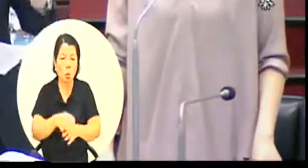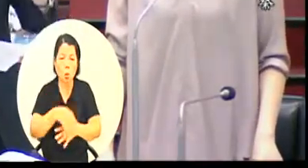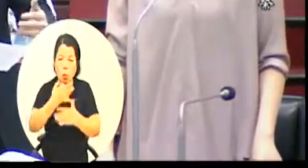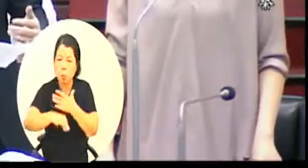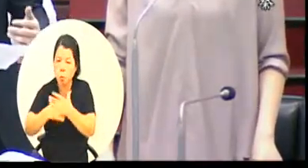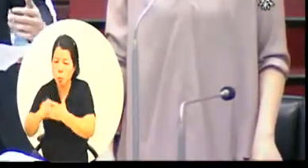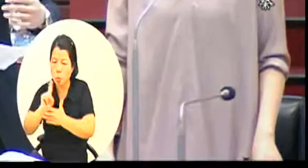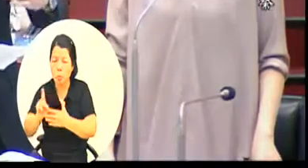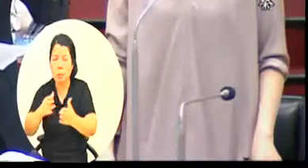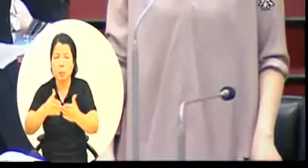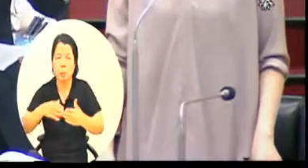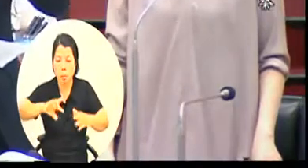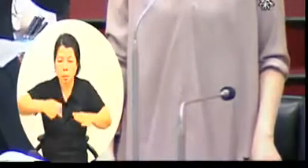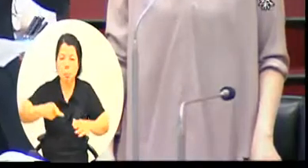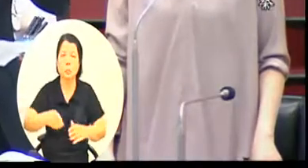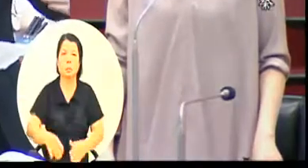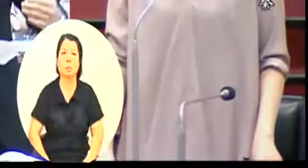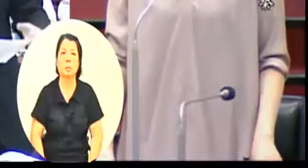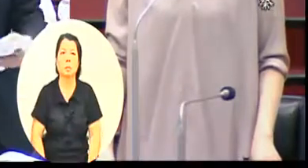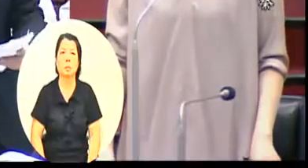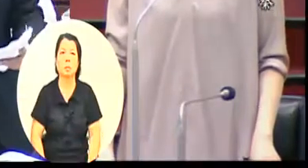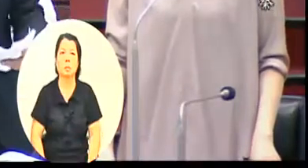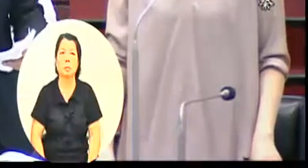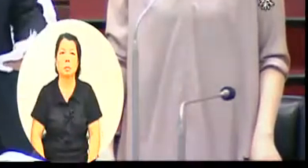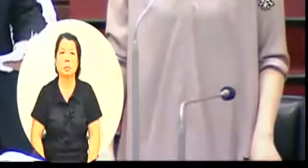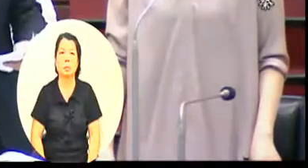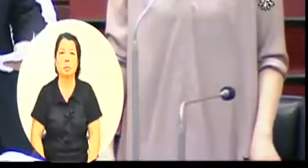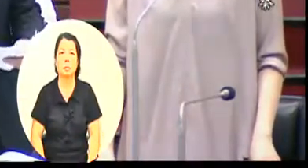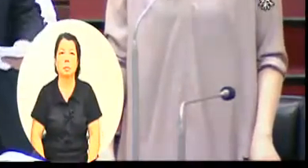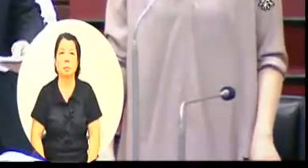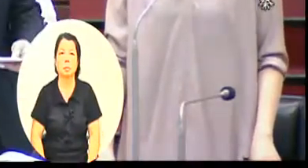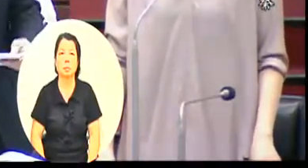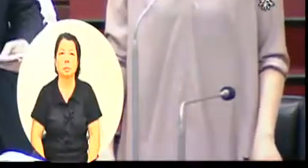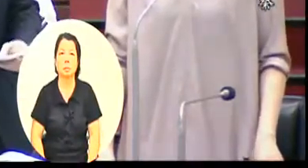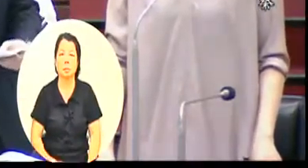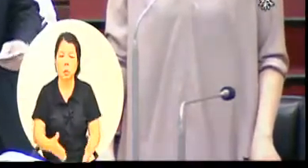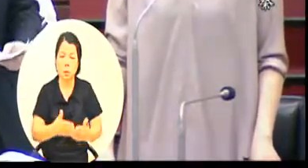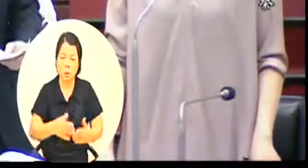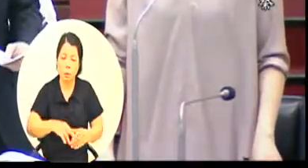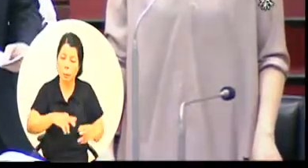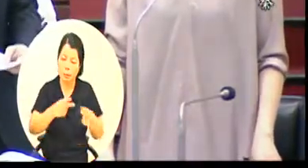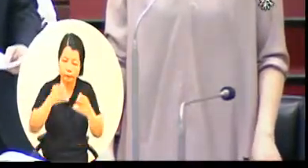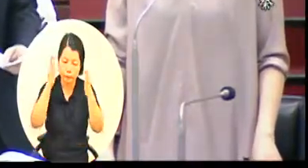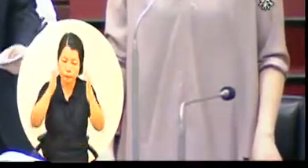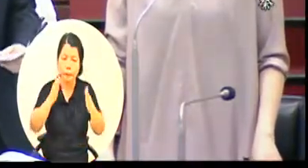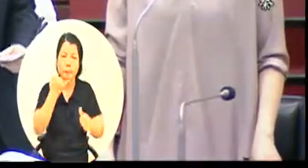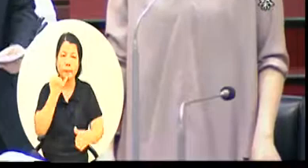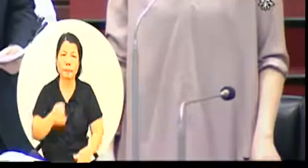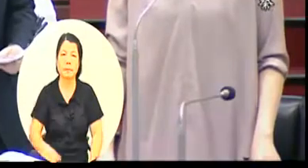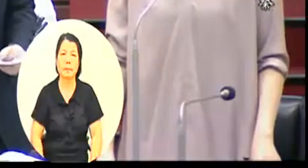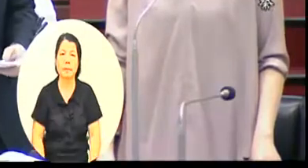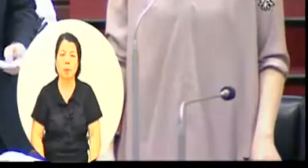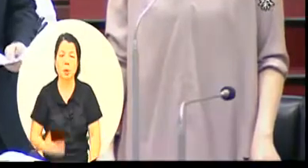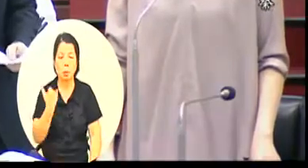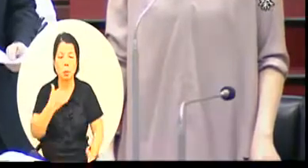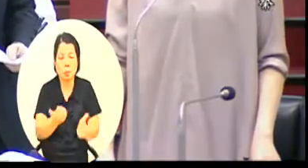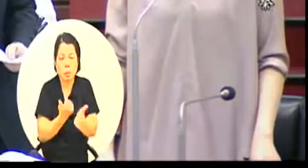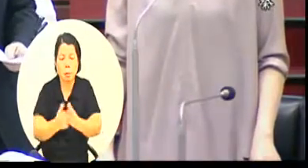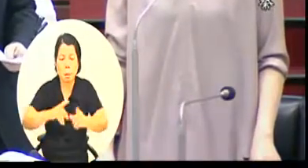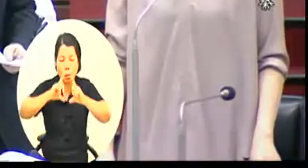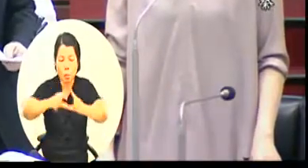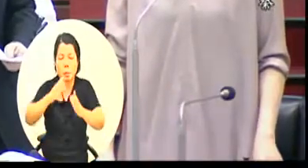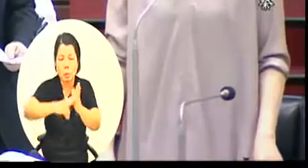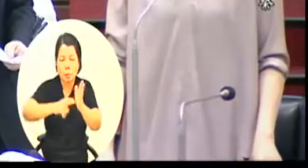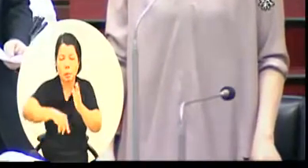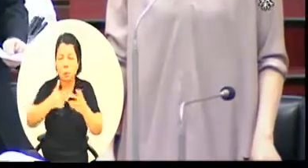方可以再进一步的来去把它提升改正。这是我刚刚一直回复议员的一个意见，